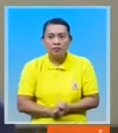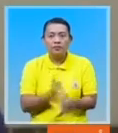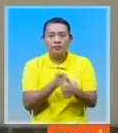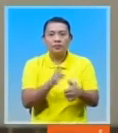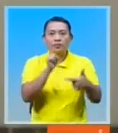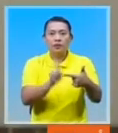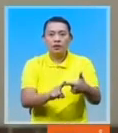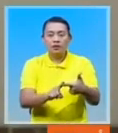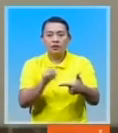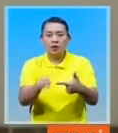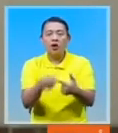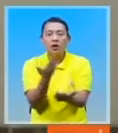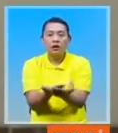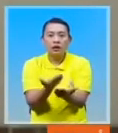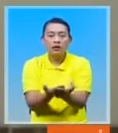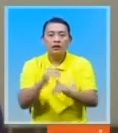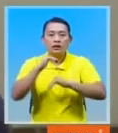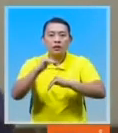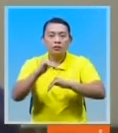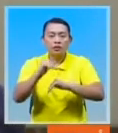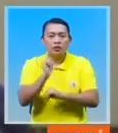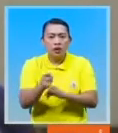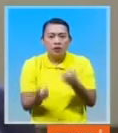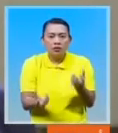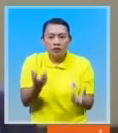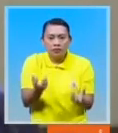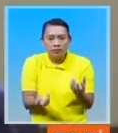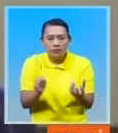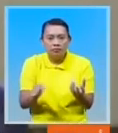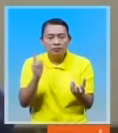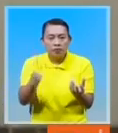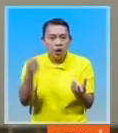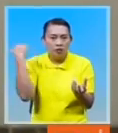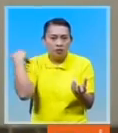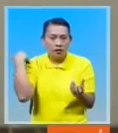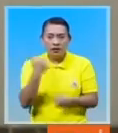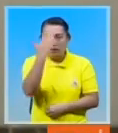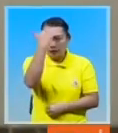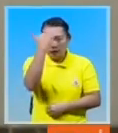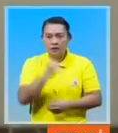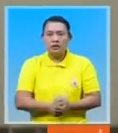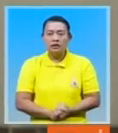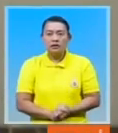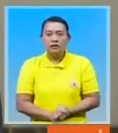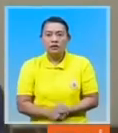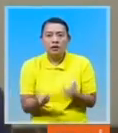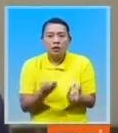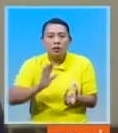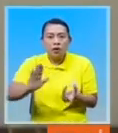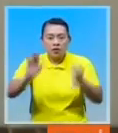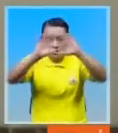ยมันก็ตั้งบนหลักของความเป็นธรรมความเป็นธรรมต่อรัฐความเป็นธรร